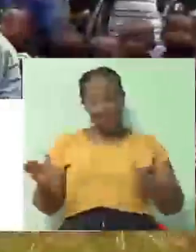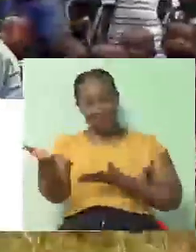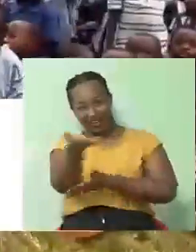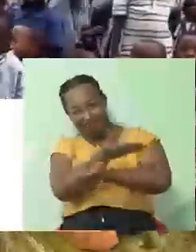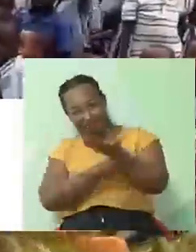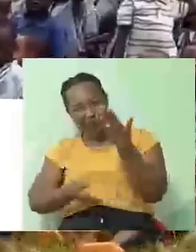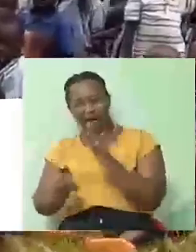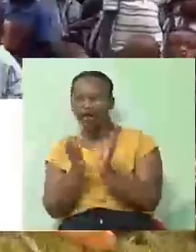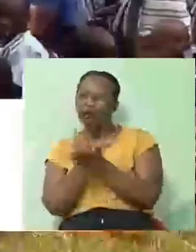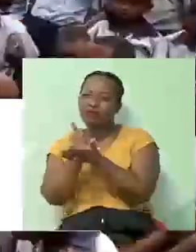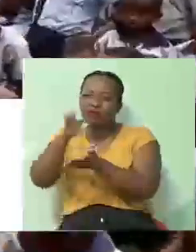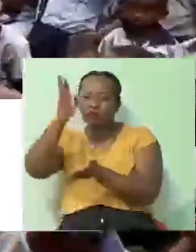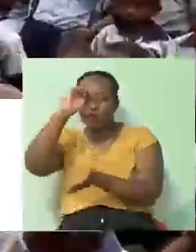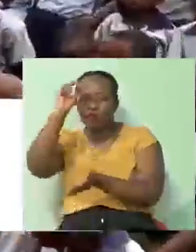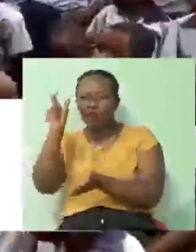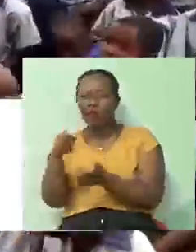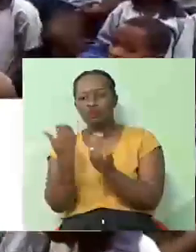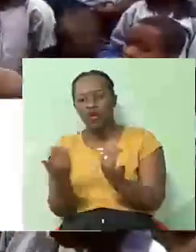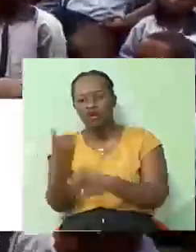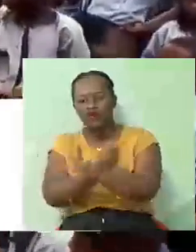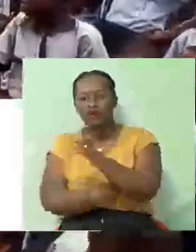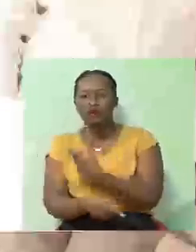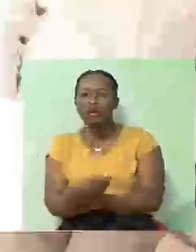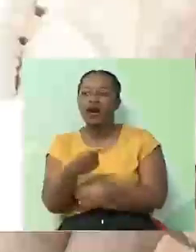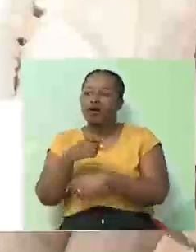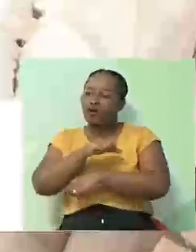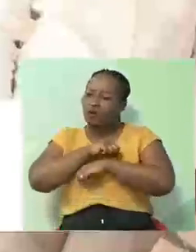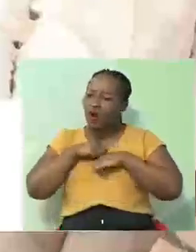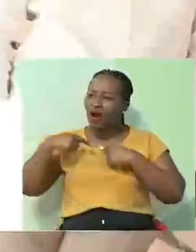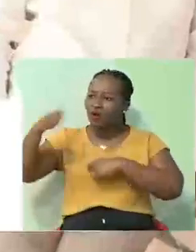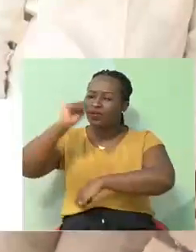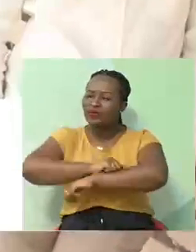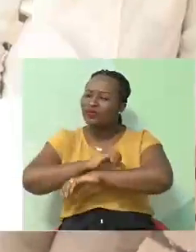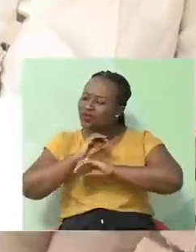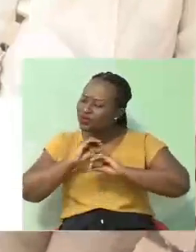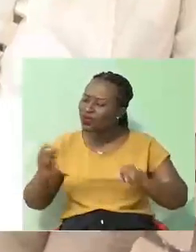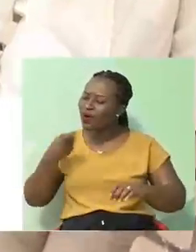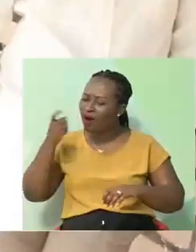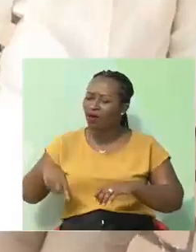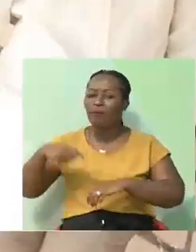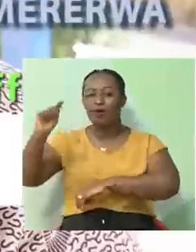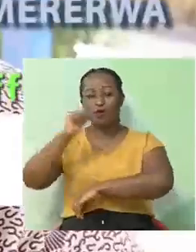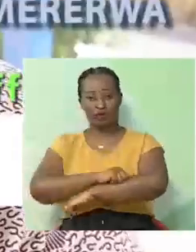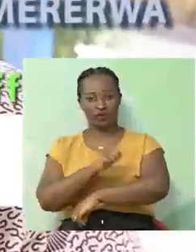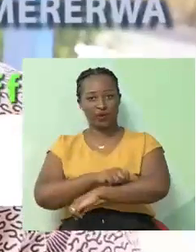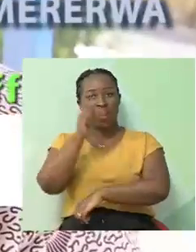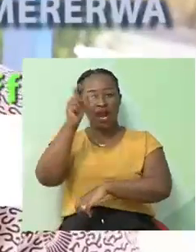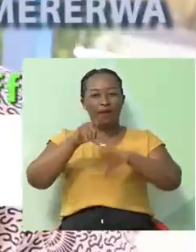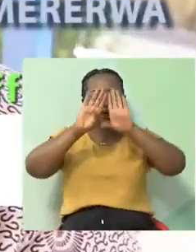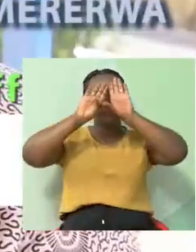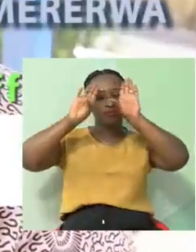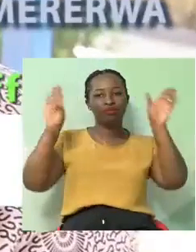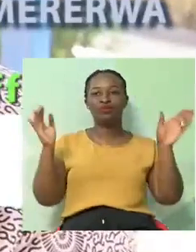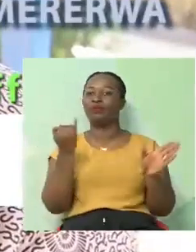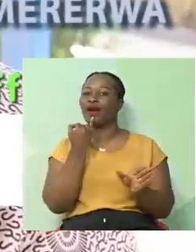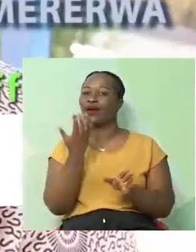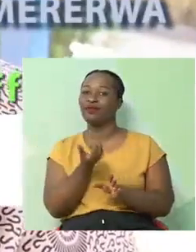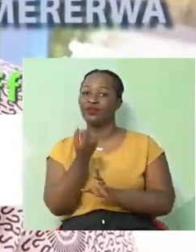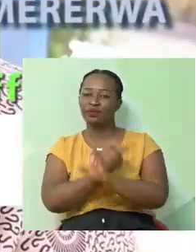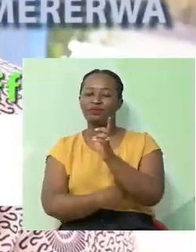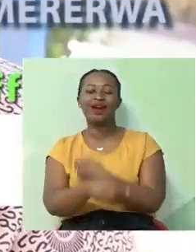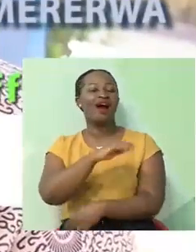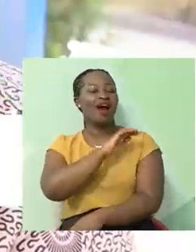hanyuma hagakurikiraho ibiganiro byibutsa abantu bose ko umwana ufite ubumuga atagomba kubuzwa uburenganzira bwe bwo kugana ishuri kugira ngo yumve ko umwana ufite